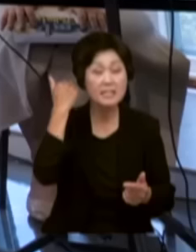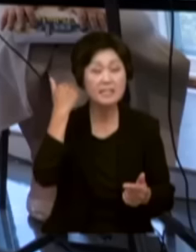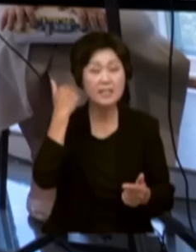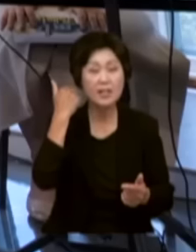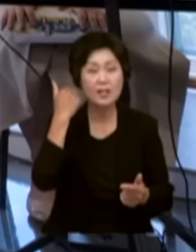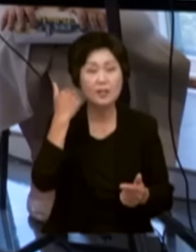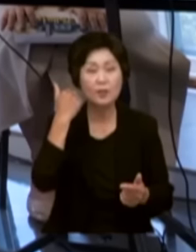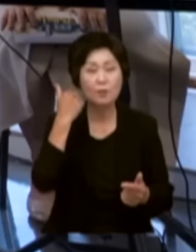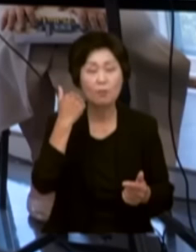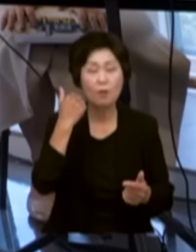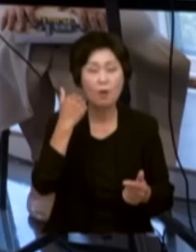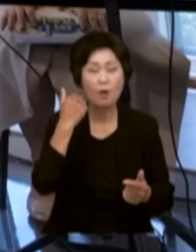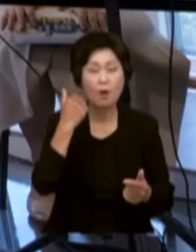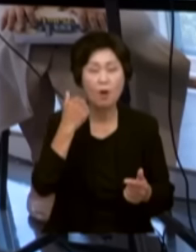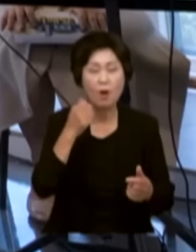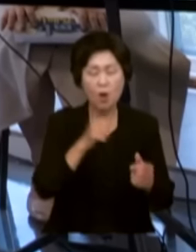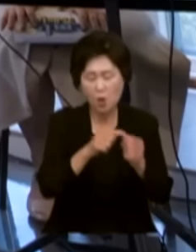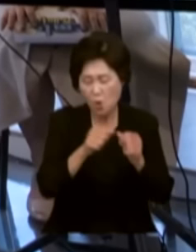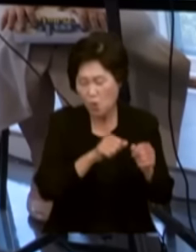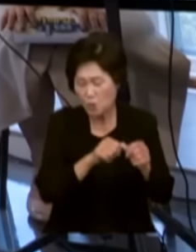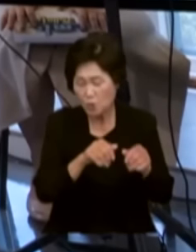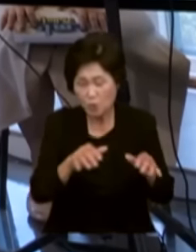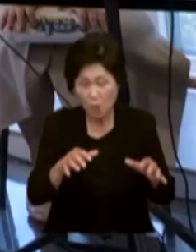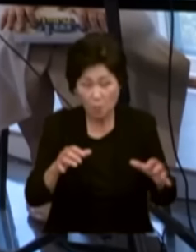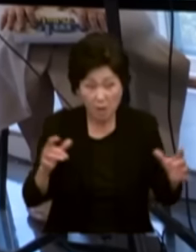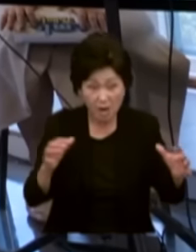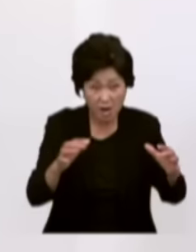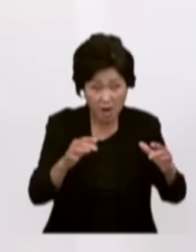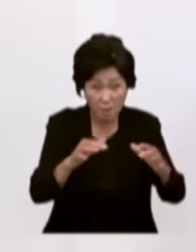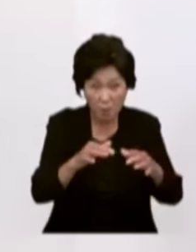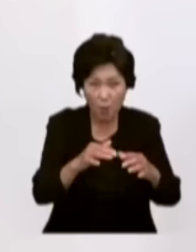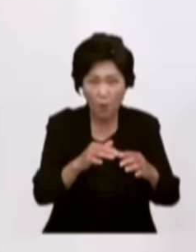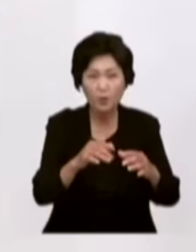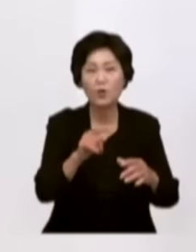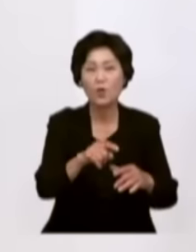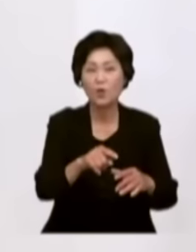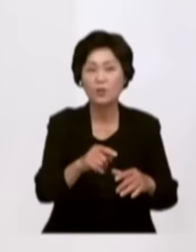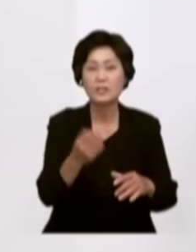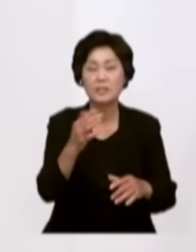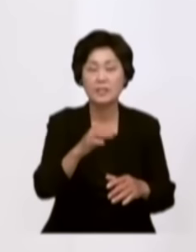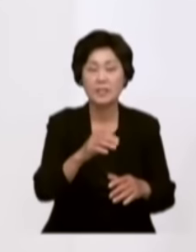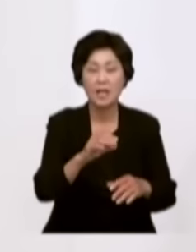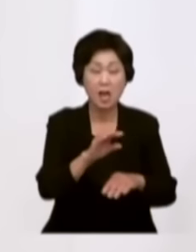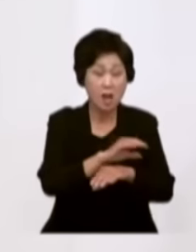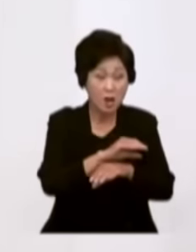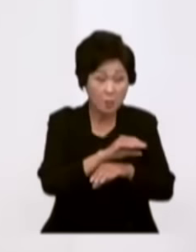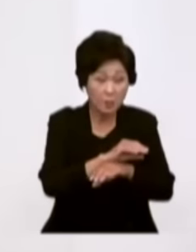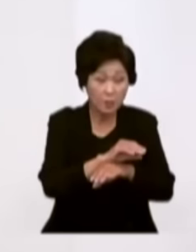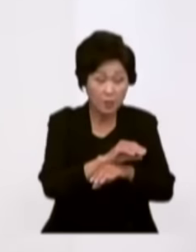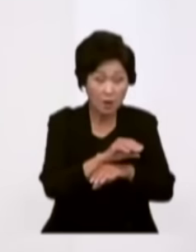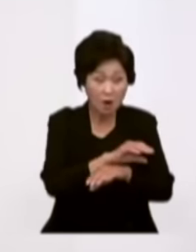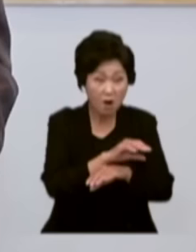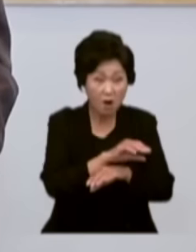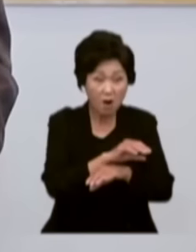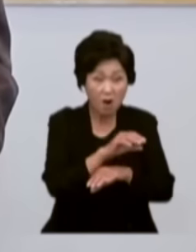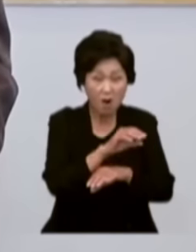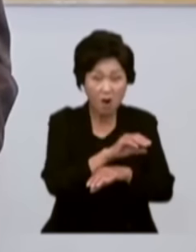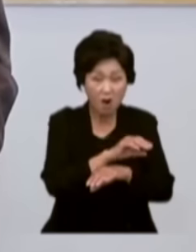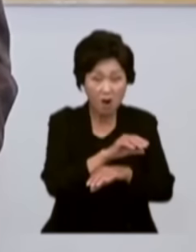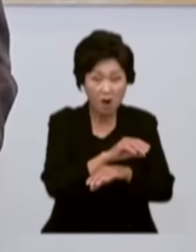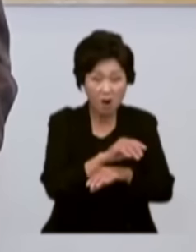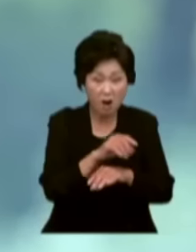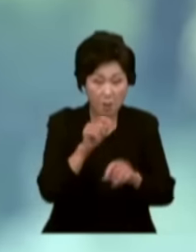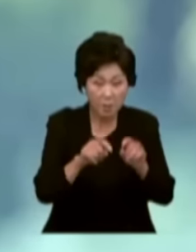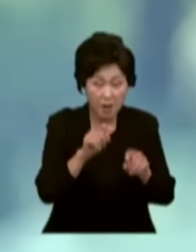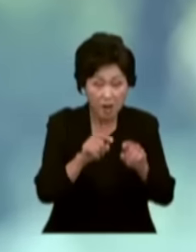어려우니까 그 떠도는 얘기들을 모으는 어떤 그게 X파일인데 그게 컴퓨터로 옮기는 과정에서 유출이 돼버린 거예요. 그래서